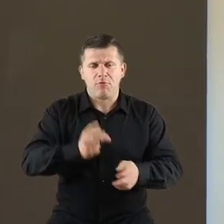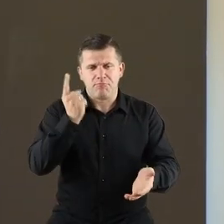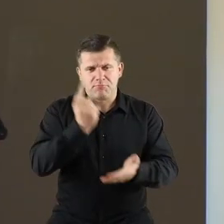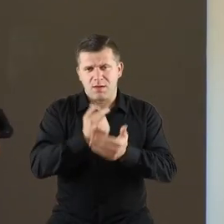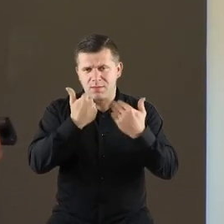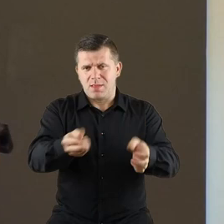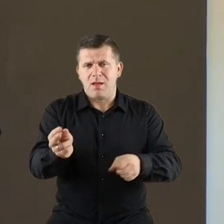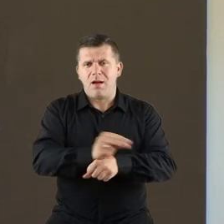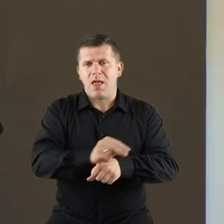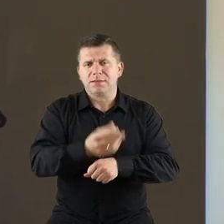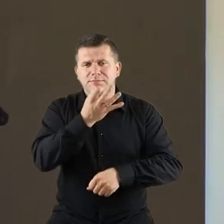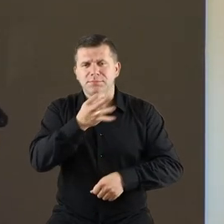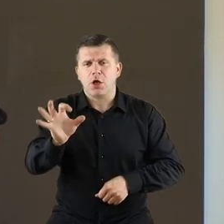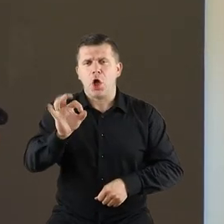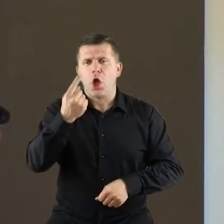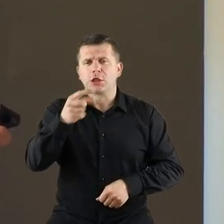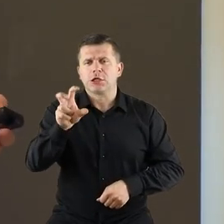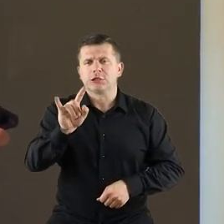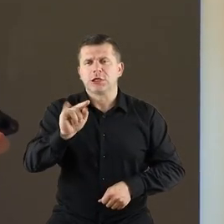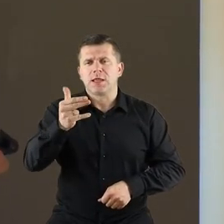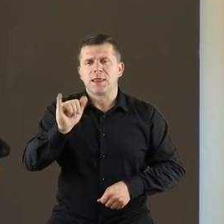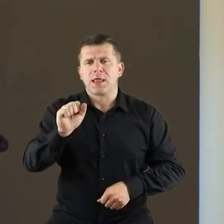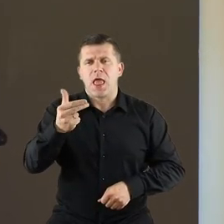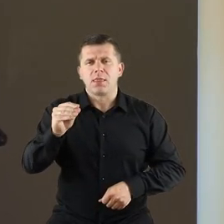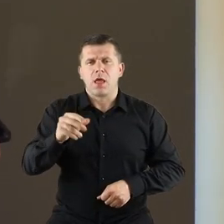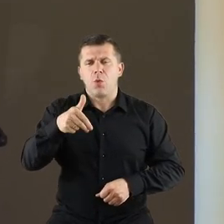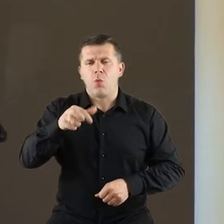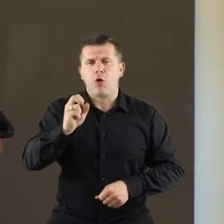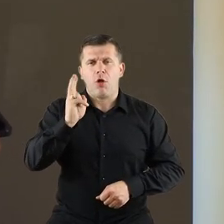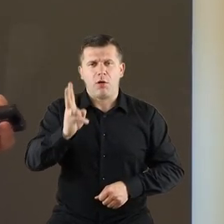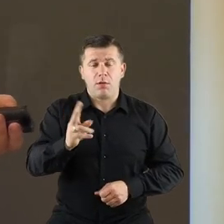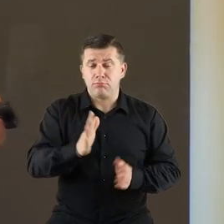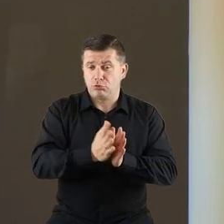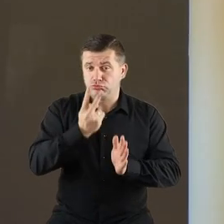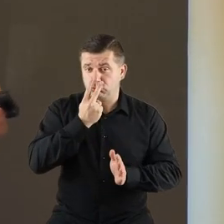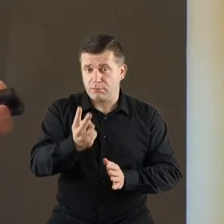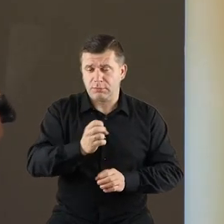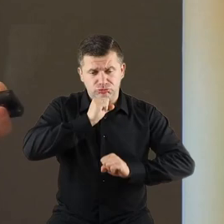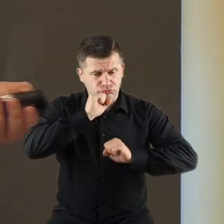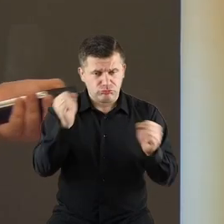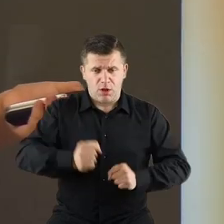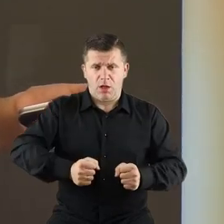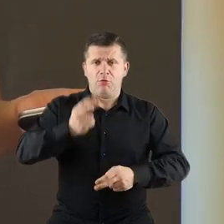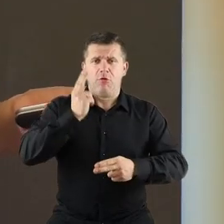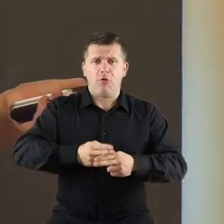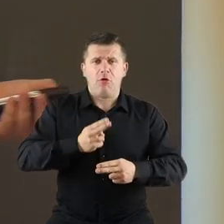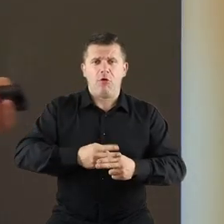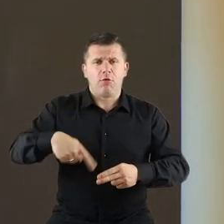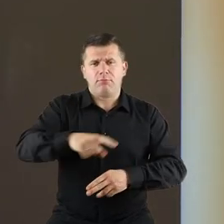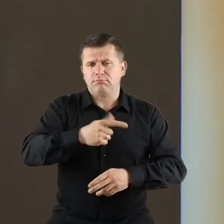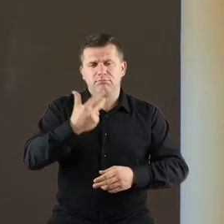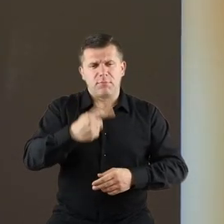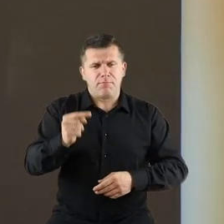odczyniania uroku i proszę popatrzeć żadnej choroby żaden guślarza nie owczarz odczynić nie